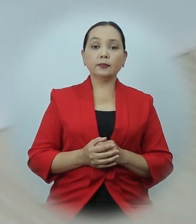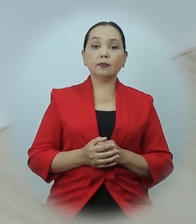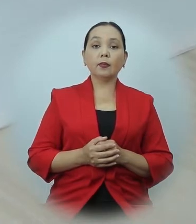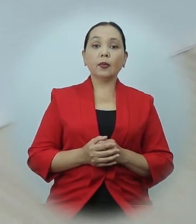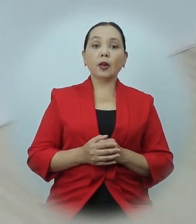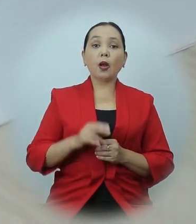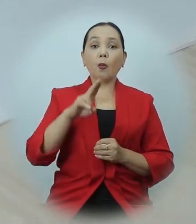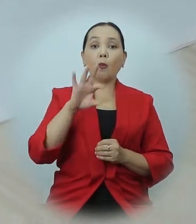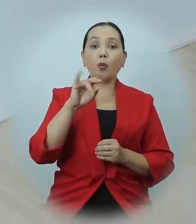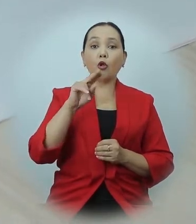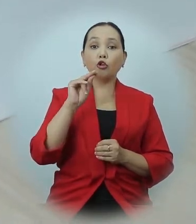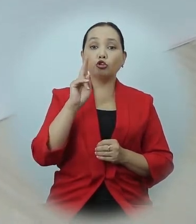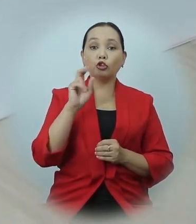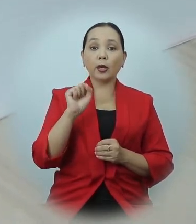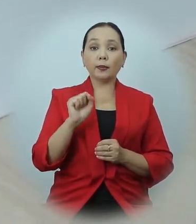полочка.